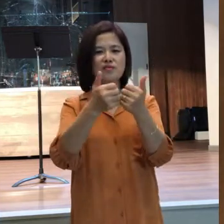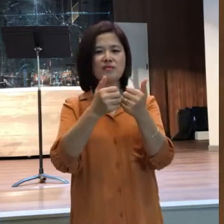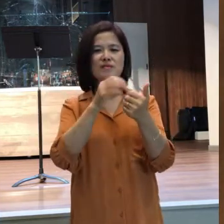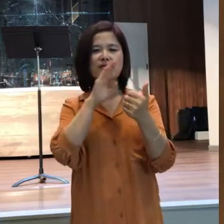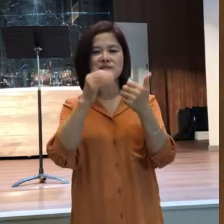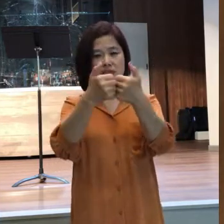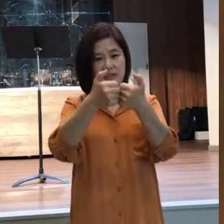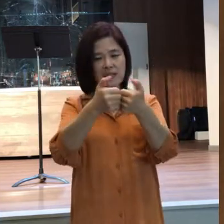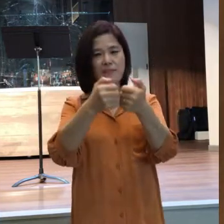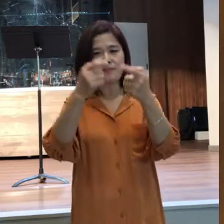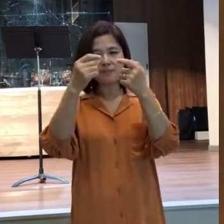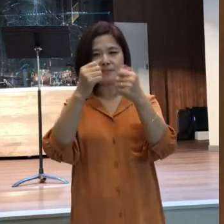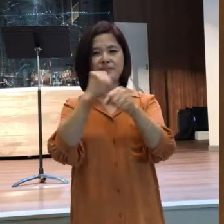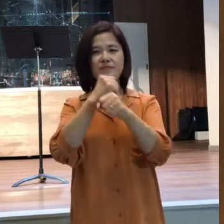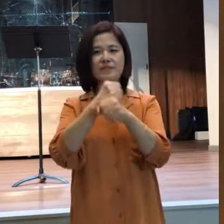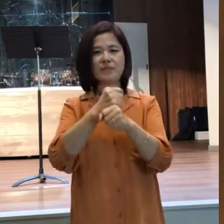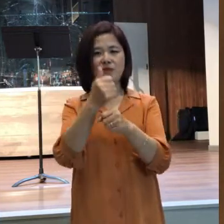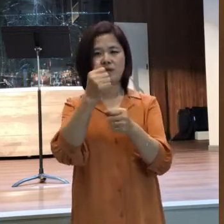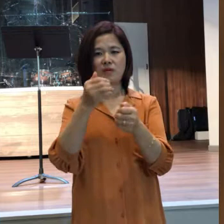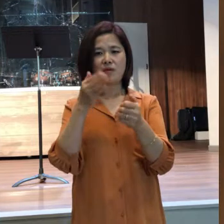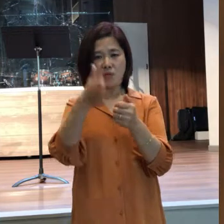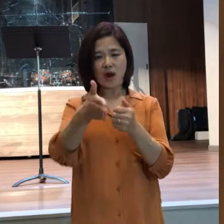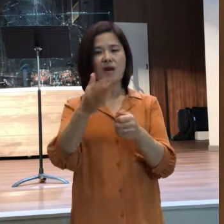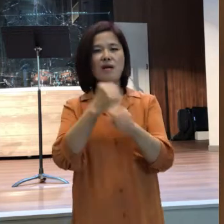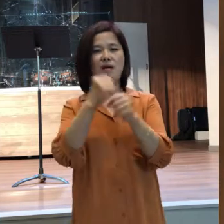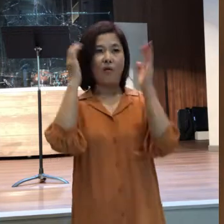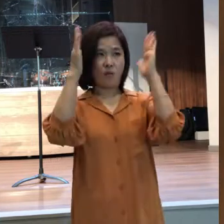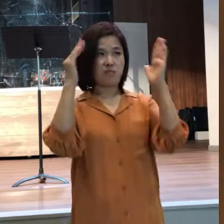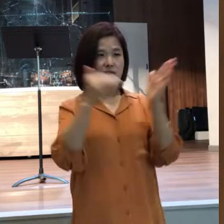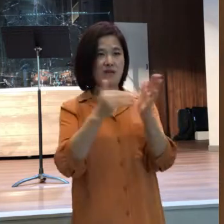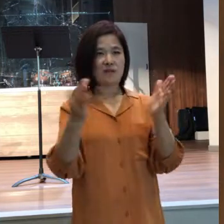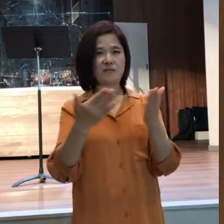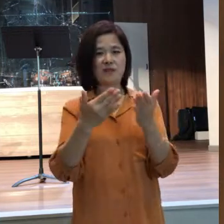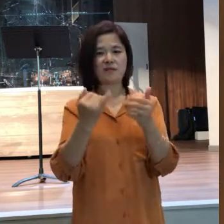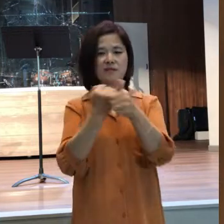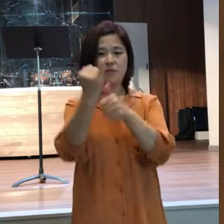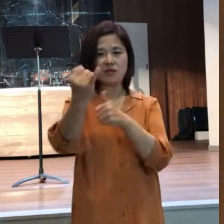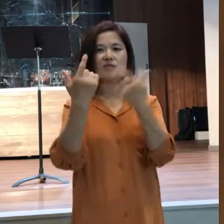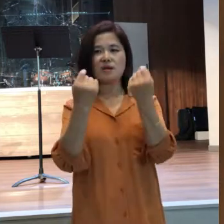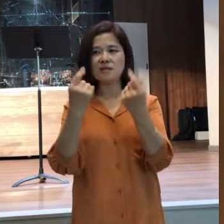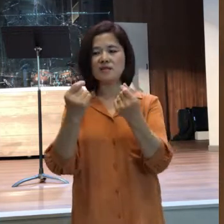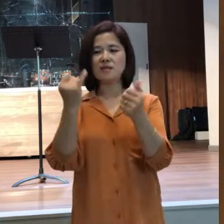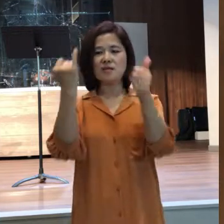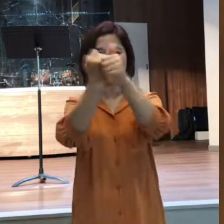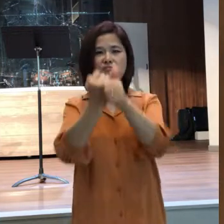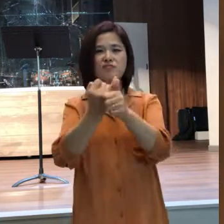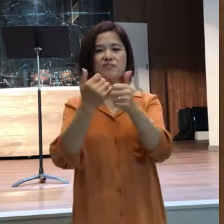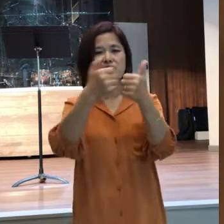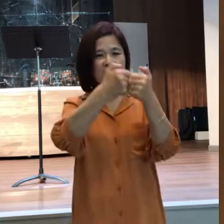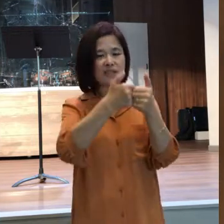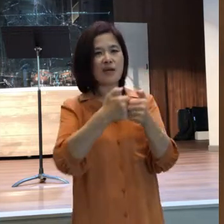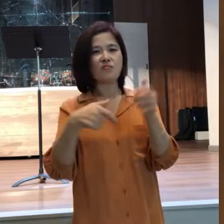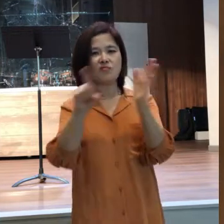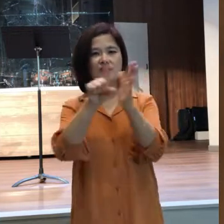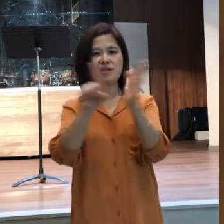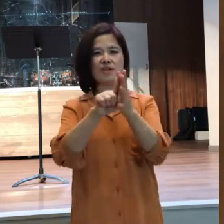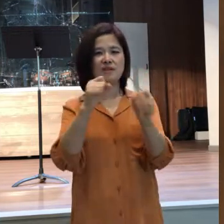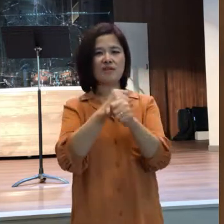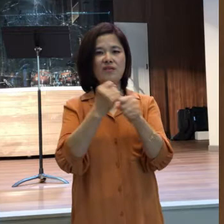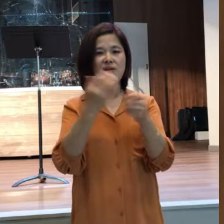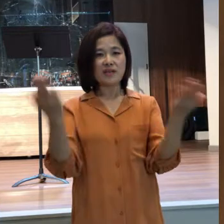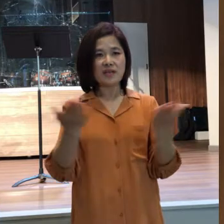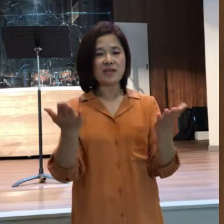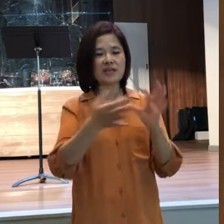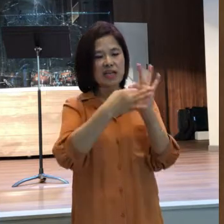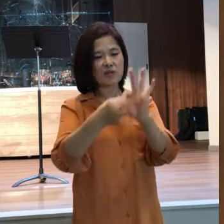치유상담대학원에서 또 상담학을 공부하셨습니다. 우리 사모님과 함께 부부 상담 또 내적 치유를 위해서 상담 사역을